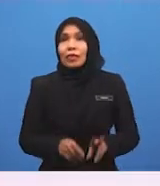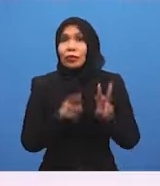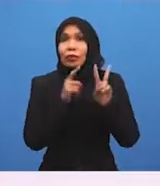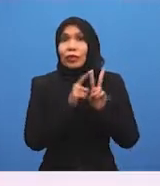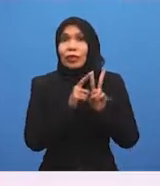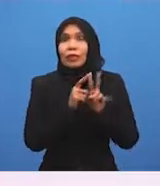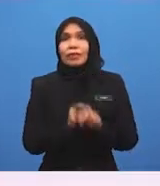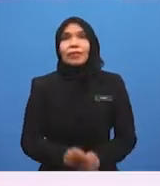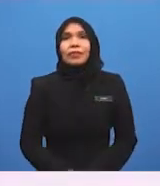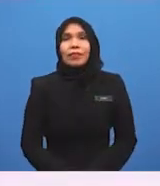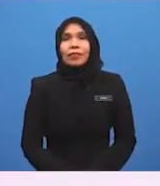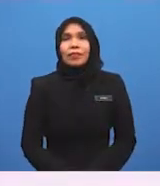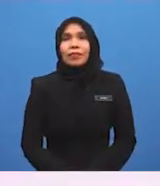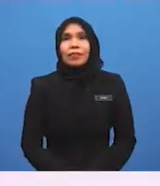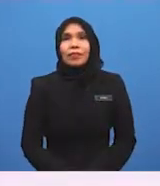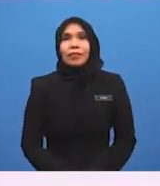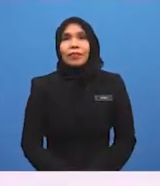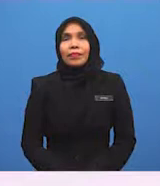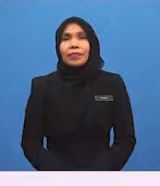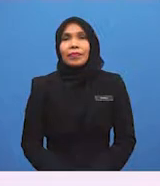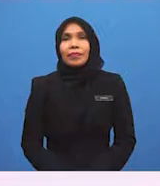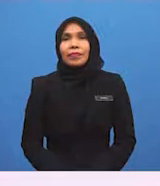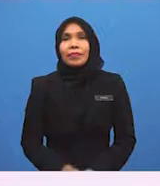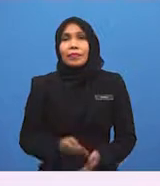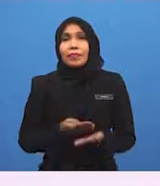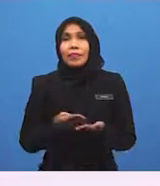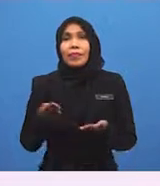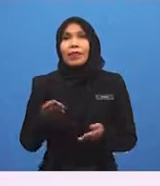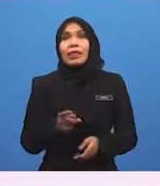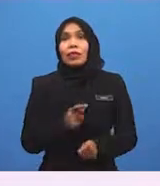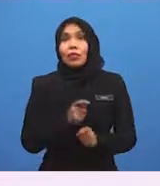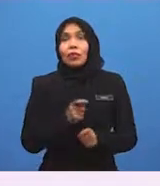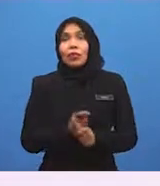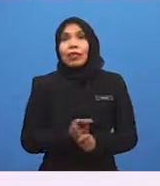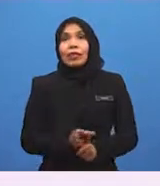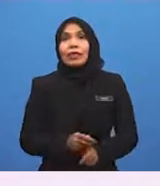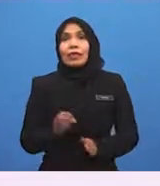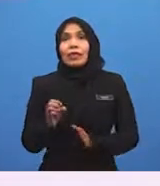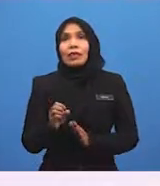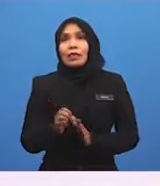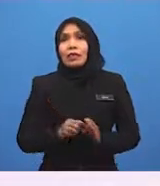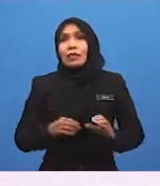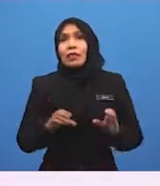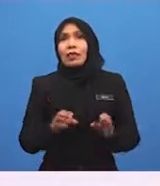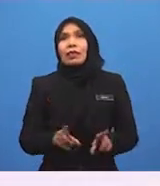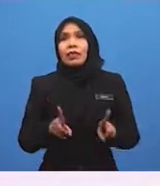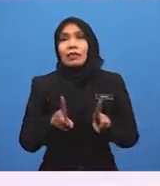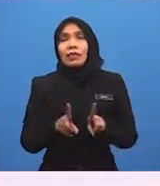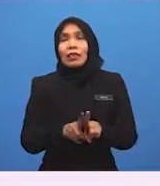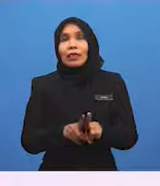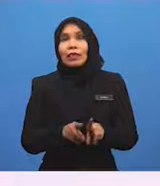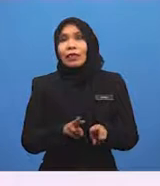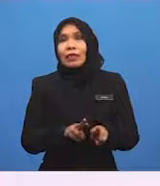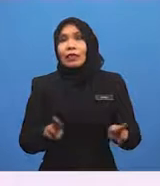ialah pengagihan tugas secara sama rata. Cikgu ulang ya. Cara bersikap adil